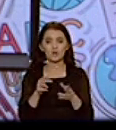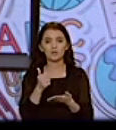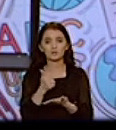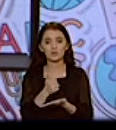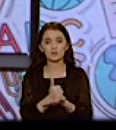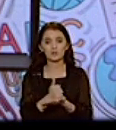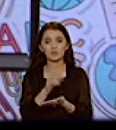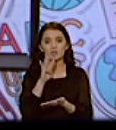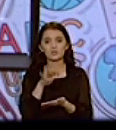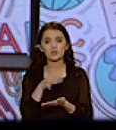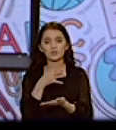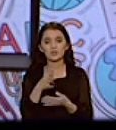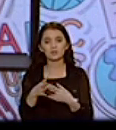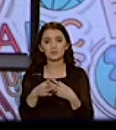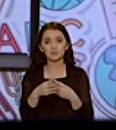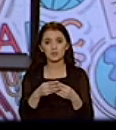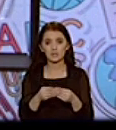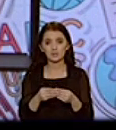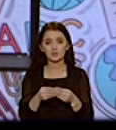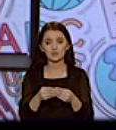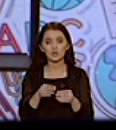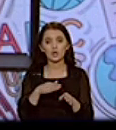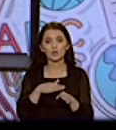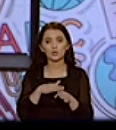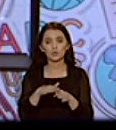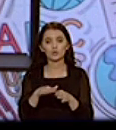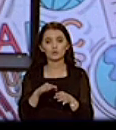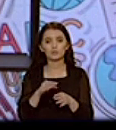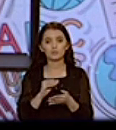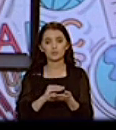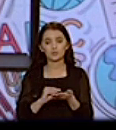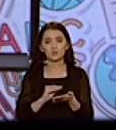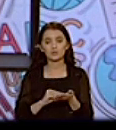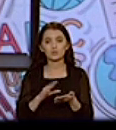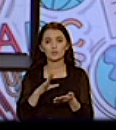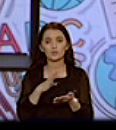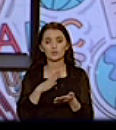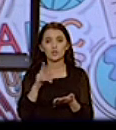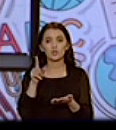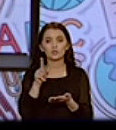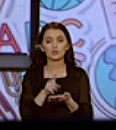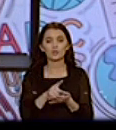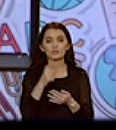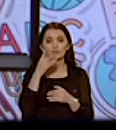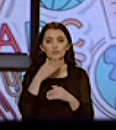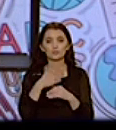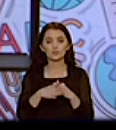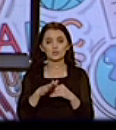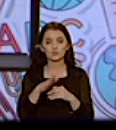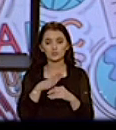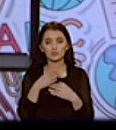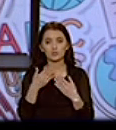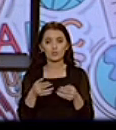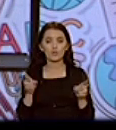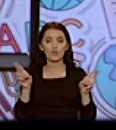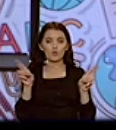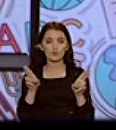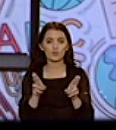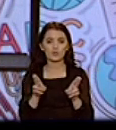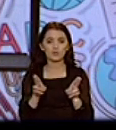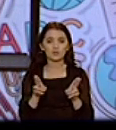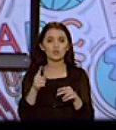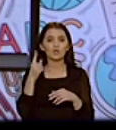asosida jadvalni siz bilan birgalikda to'ldirib oldik. Demak, topshiriq tushunarli bo'lsa, ushbu qoidalar